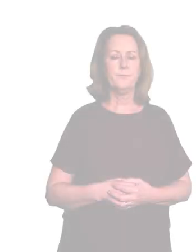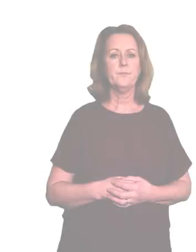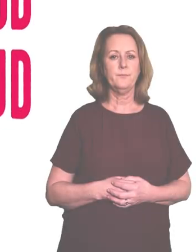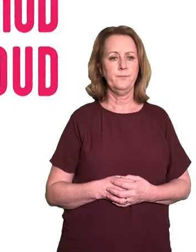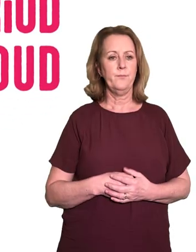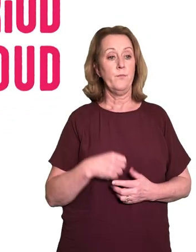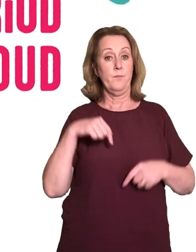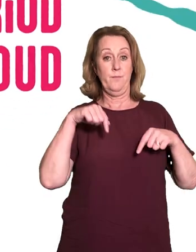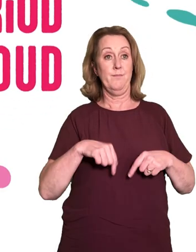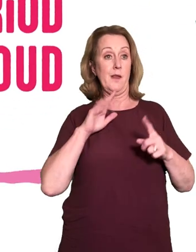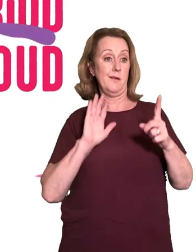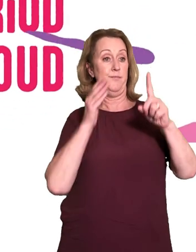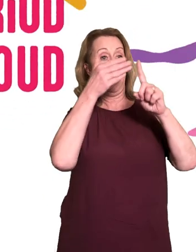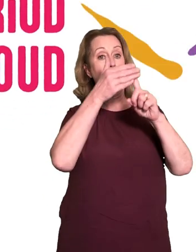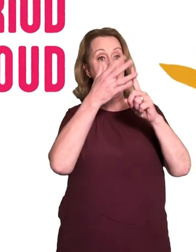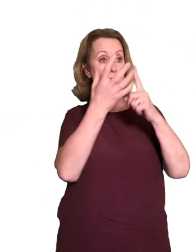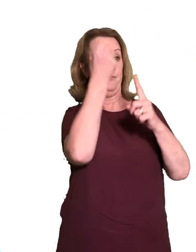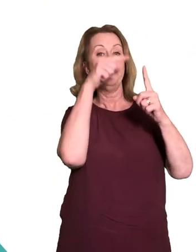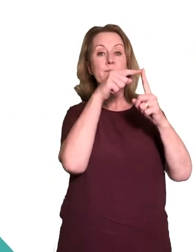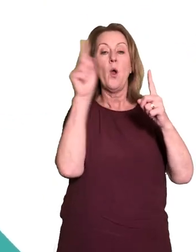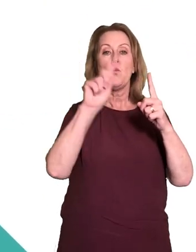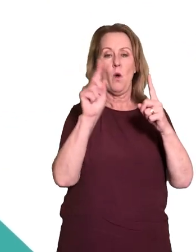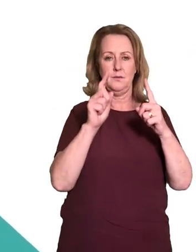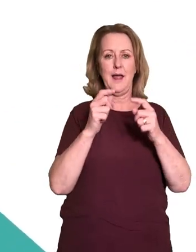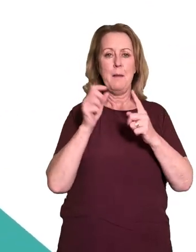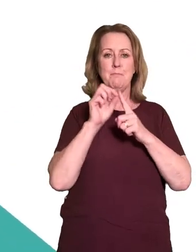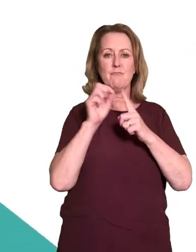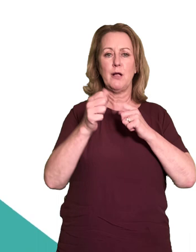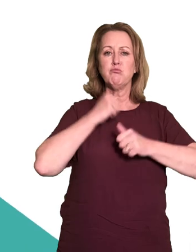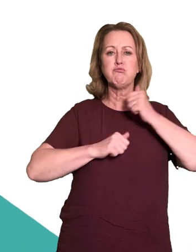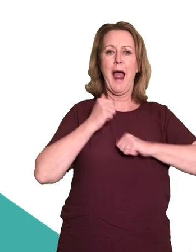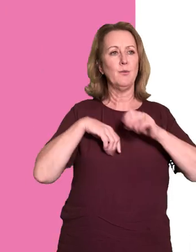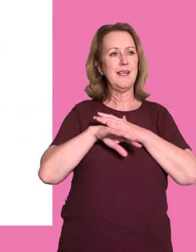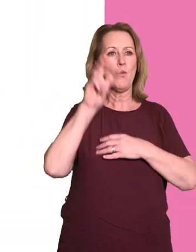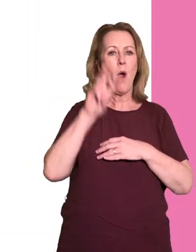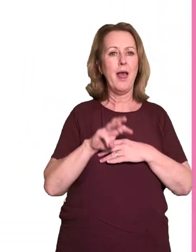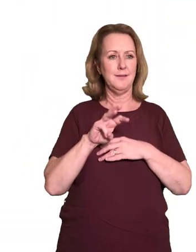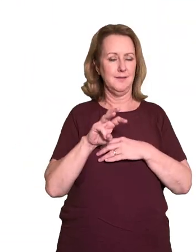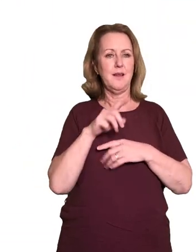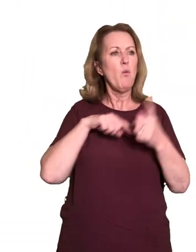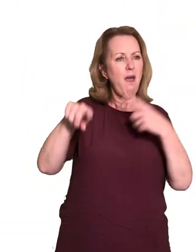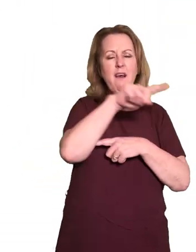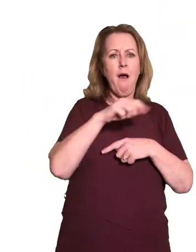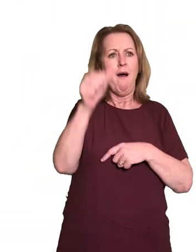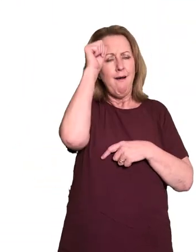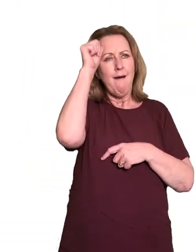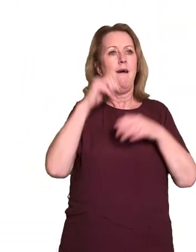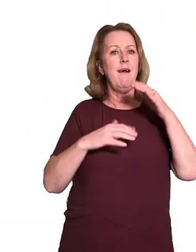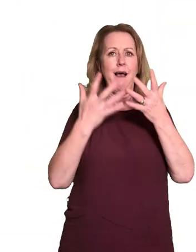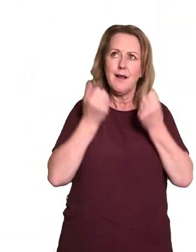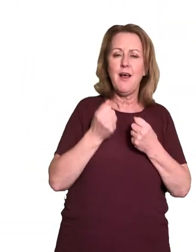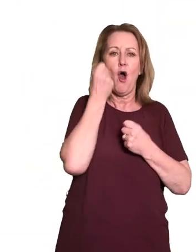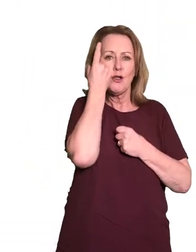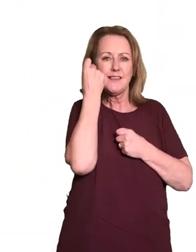Ein hychelgais yw cael Cymru sy'n falch o'r mislif. Dim stigma, dim cywilydd. Cymru lle mae pobl yn deall ac yn derbyn y mislif